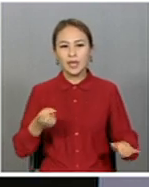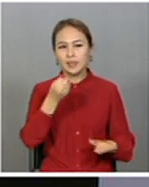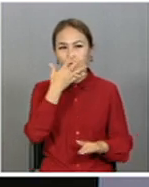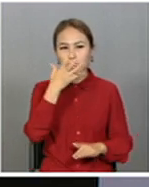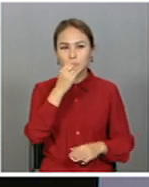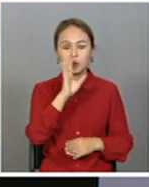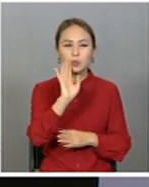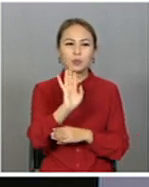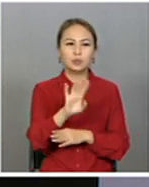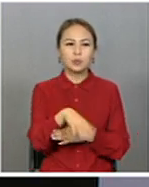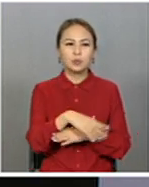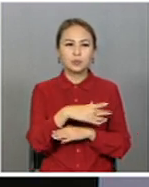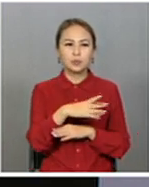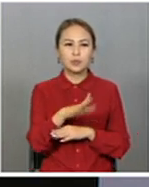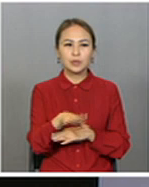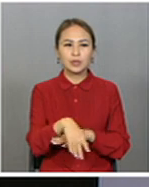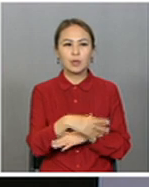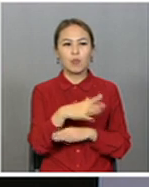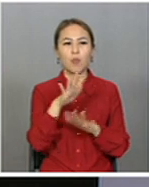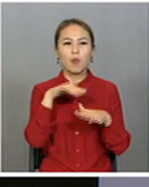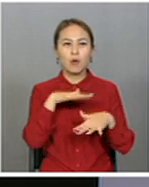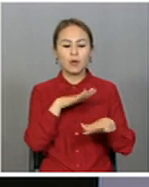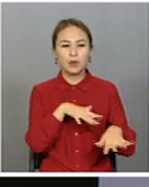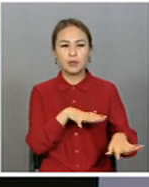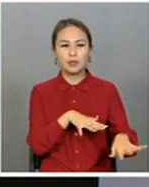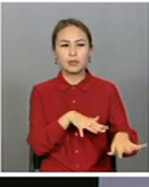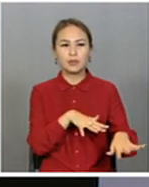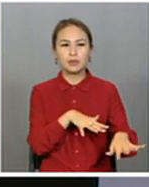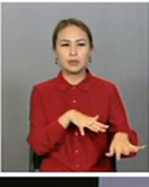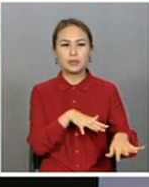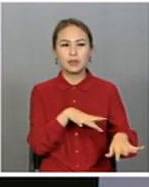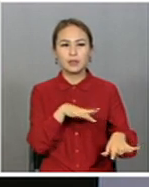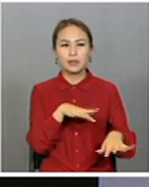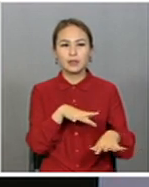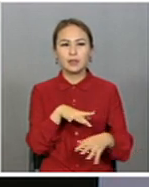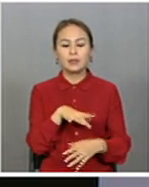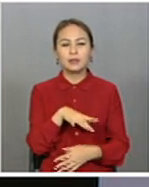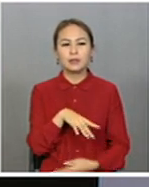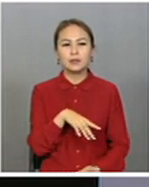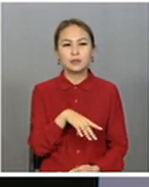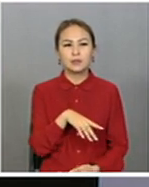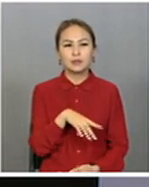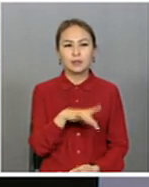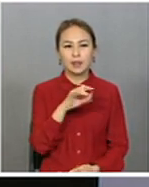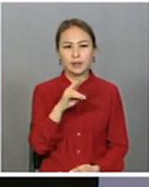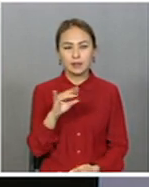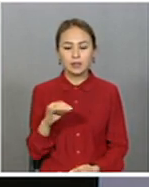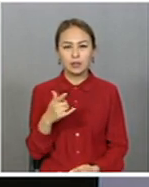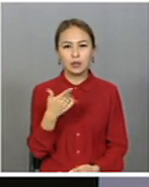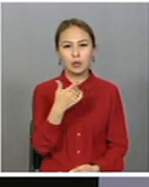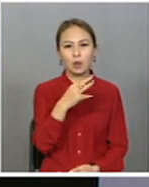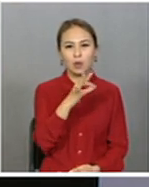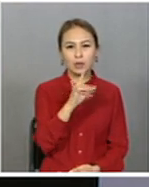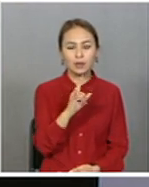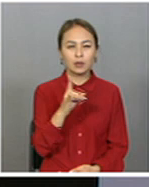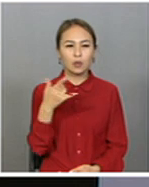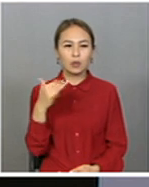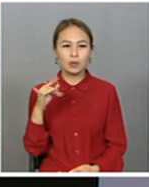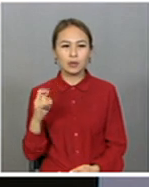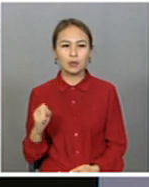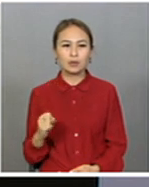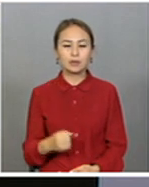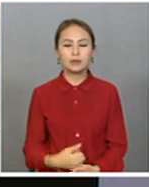Цветок, цветы, пустыни, пустыня, море, моря, река, реки, горы,